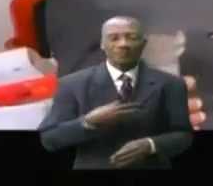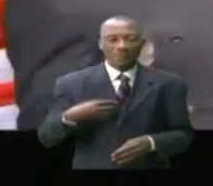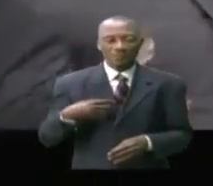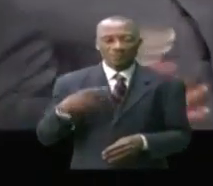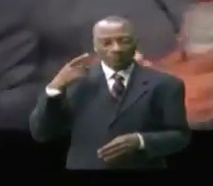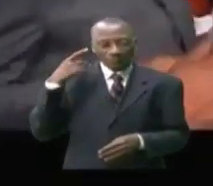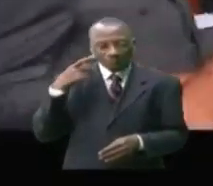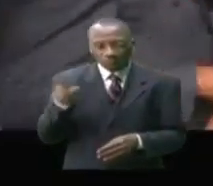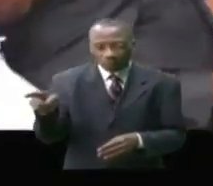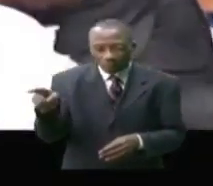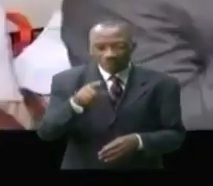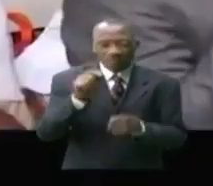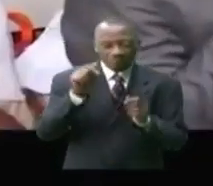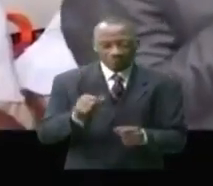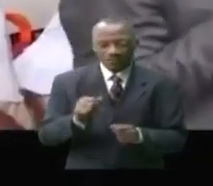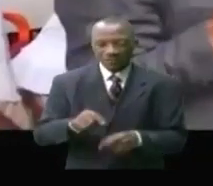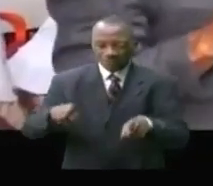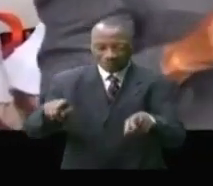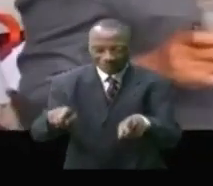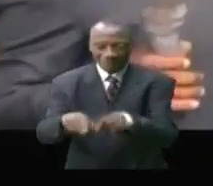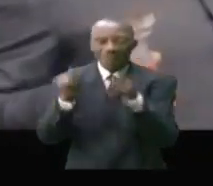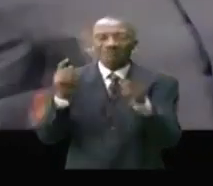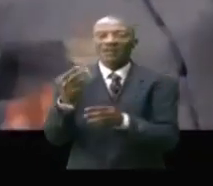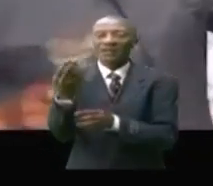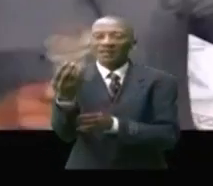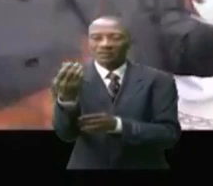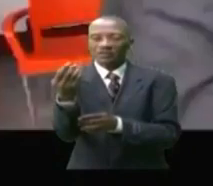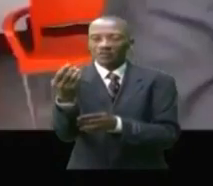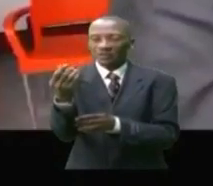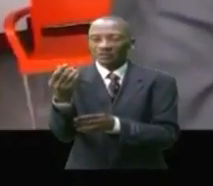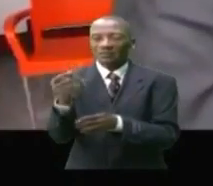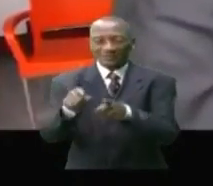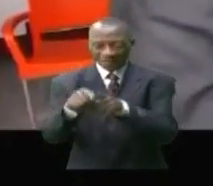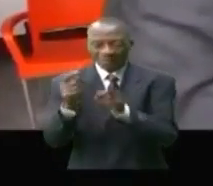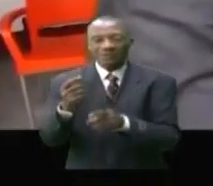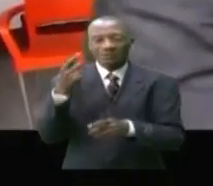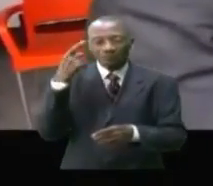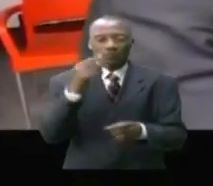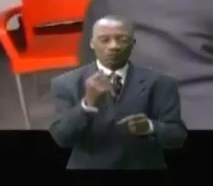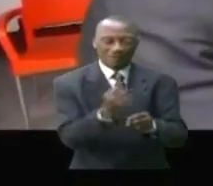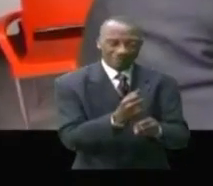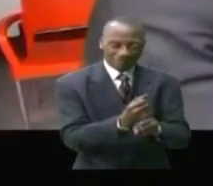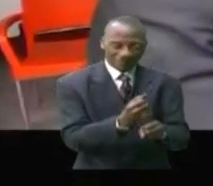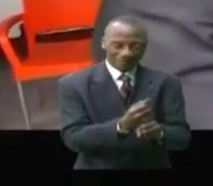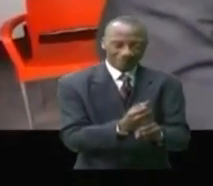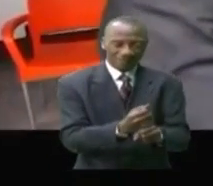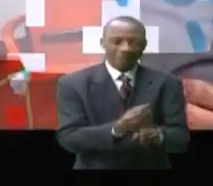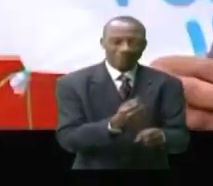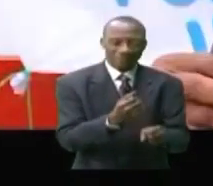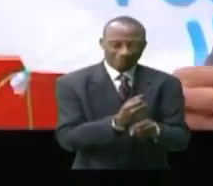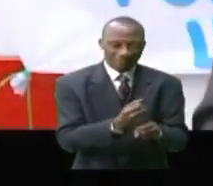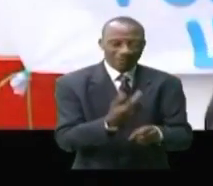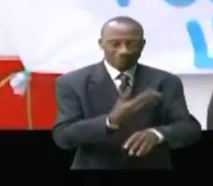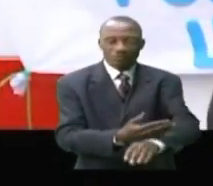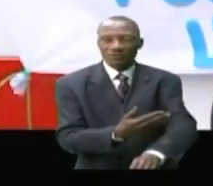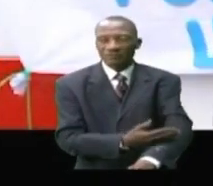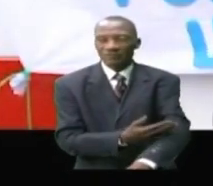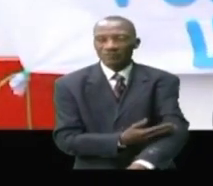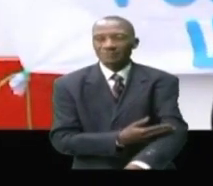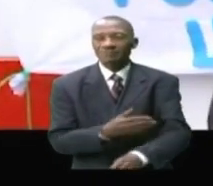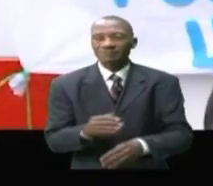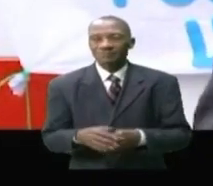pour bénéficier de ces financements qui boostent les petits commerces. Dans les projets de société de ma fondation,